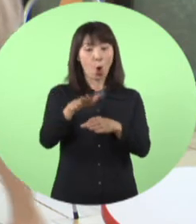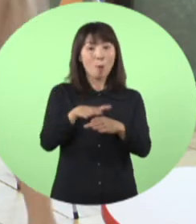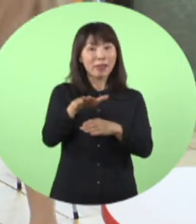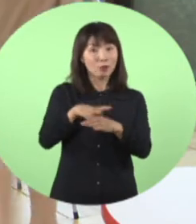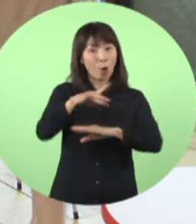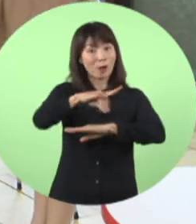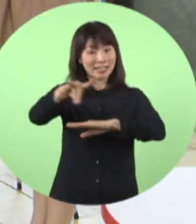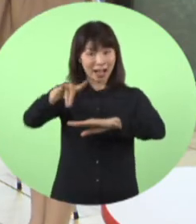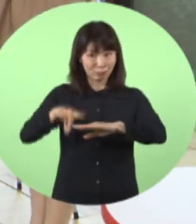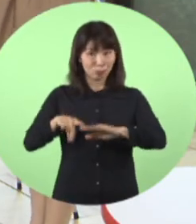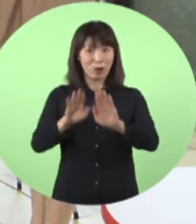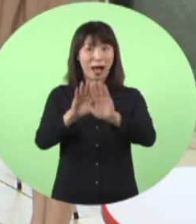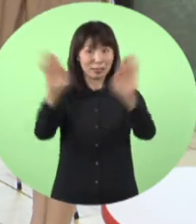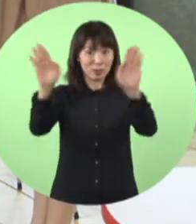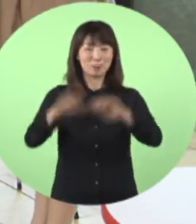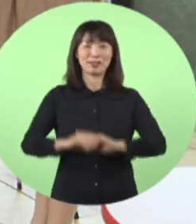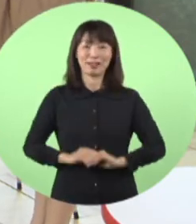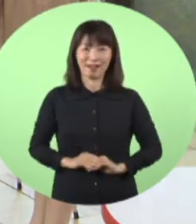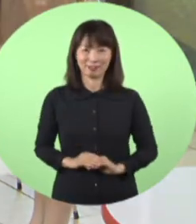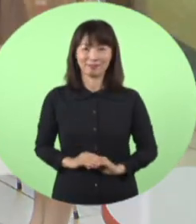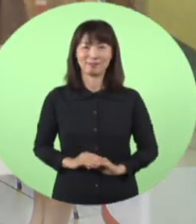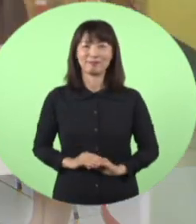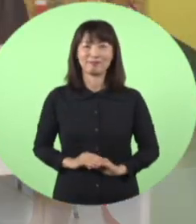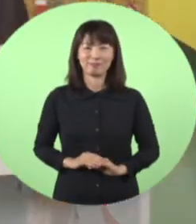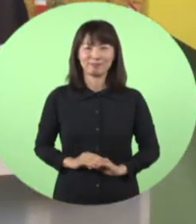うご期待。